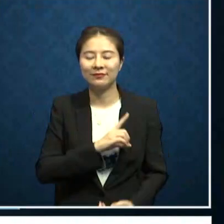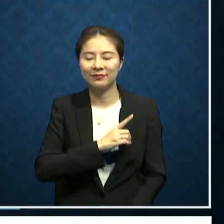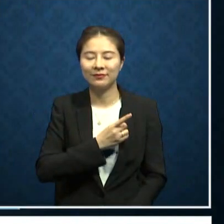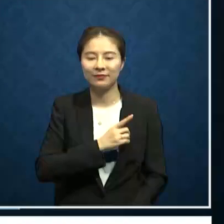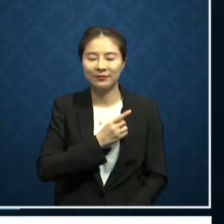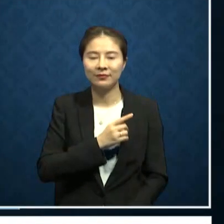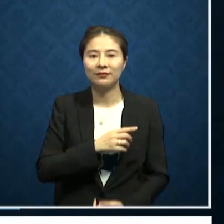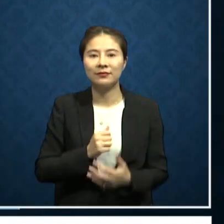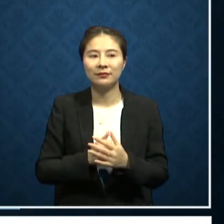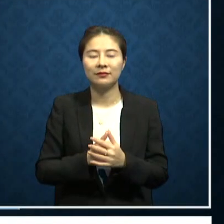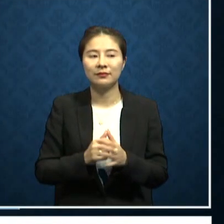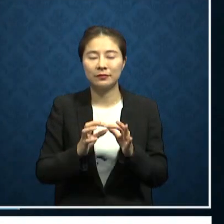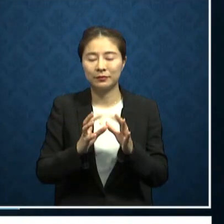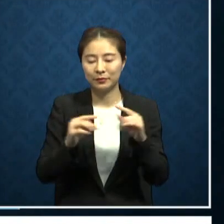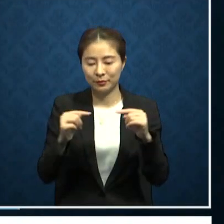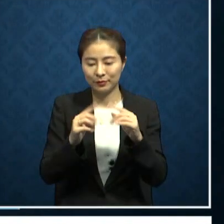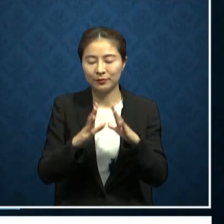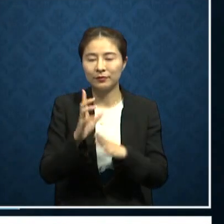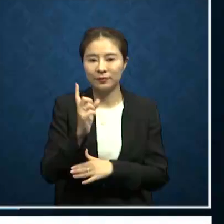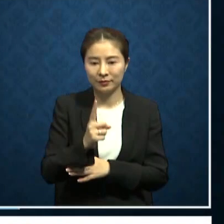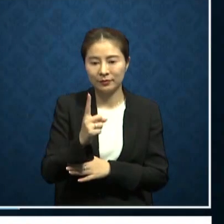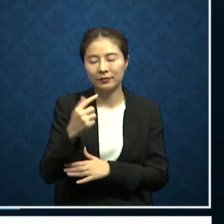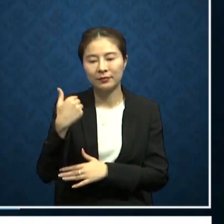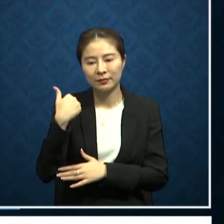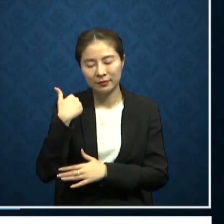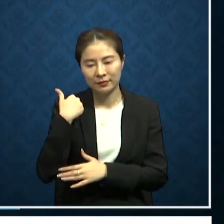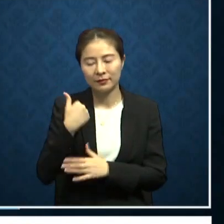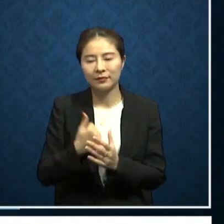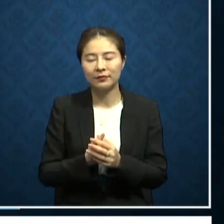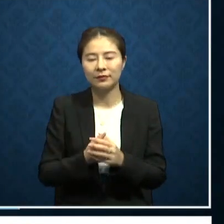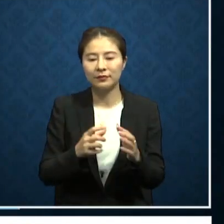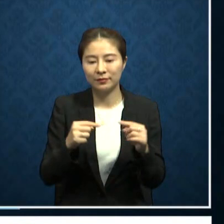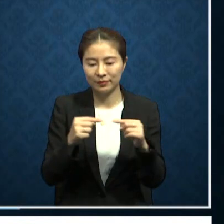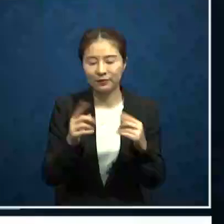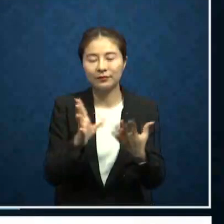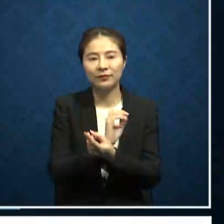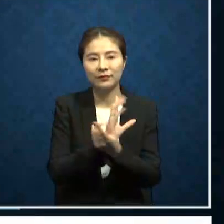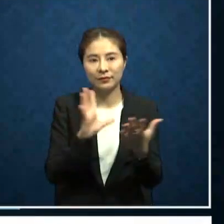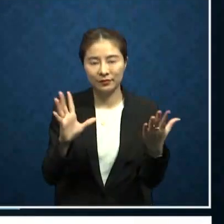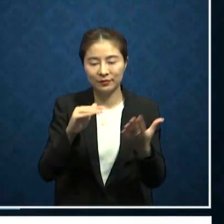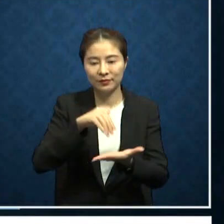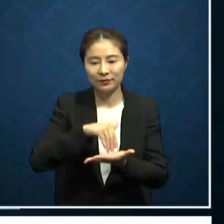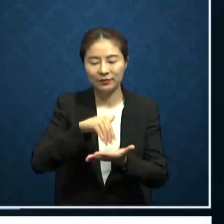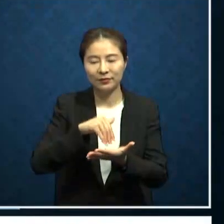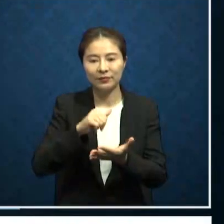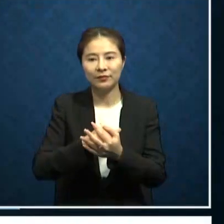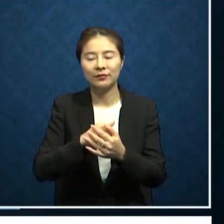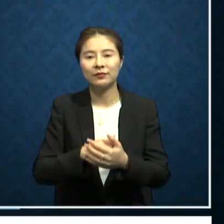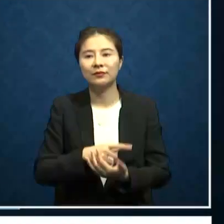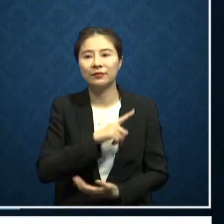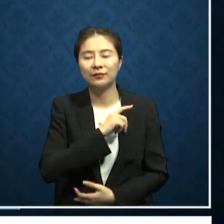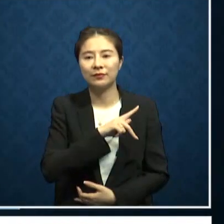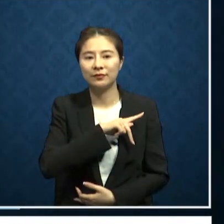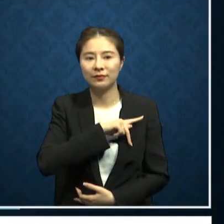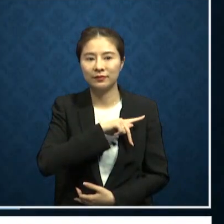มีทั้งในส่วนที่เป็นรูปธรรมและนามธรรมนะคะไทยมีแหล่งมรดกของโลกและเป็นศูนย์กลางปัญญาธรรมเป็นแหล่งท่องเที่ยวที่